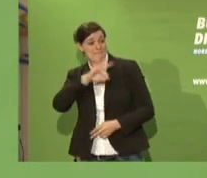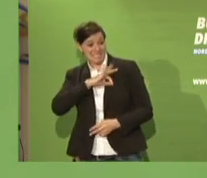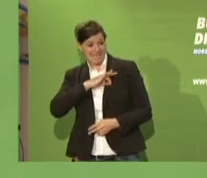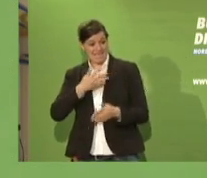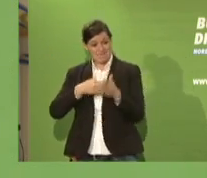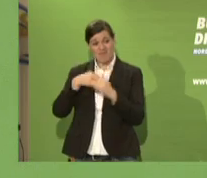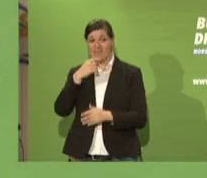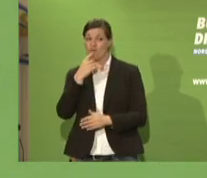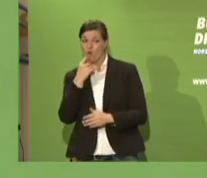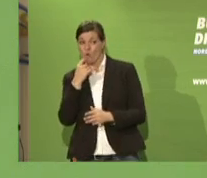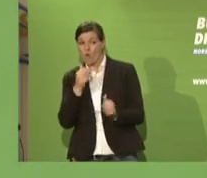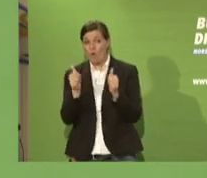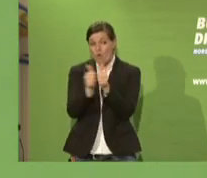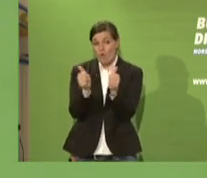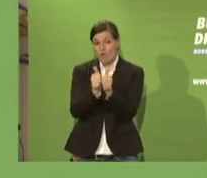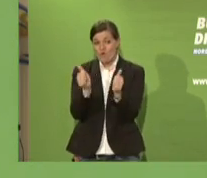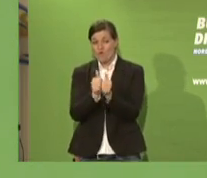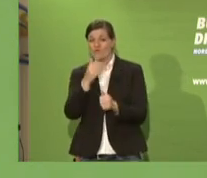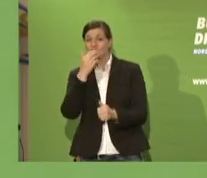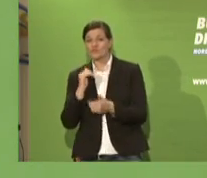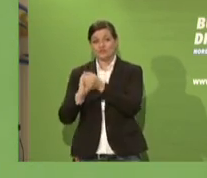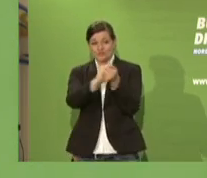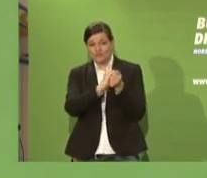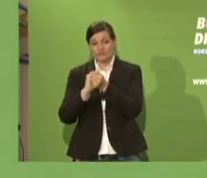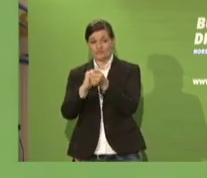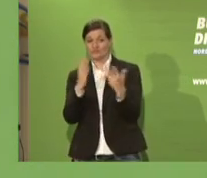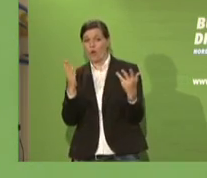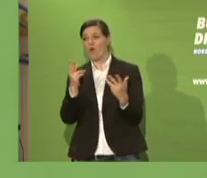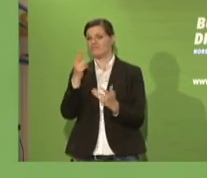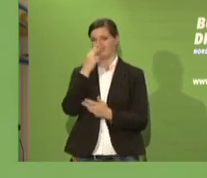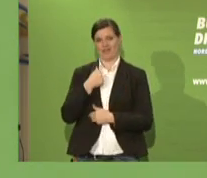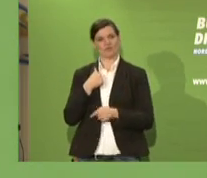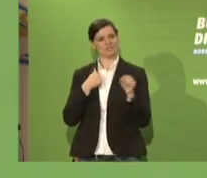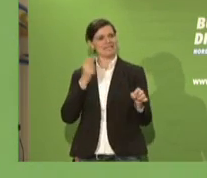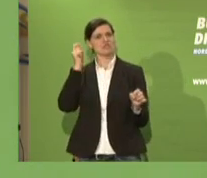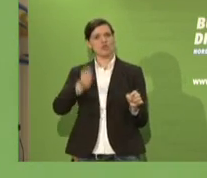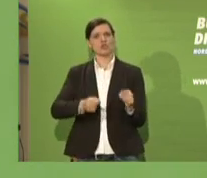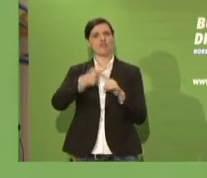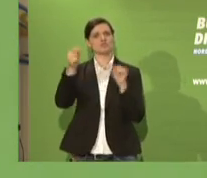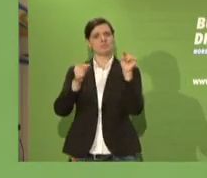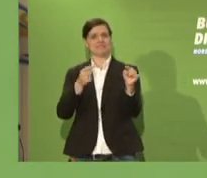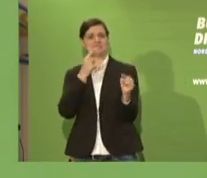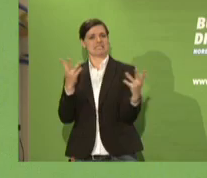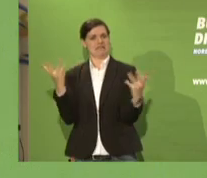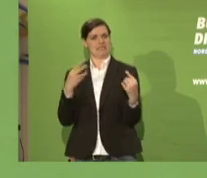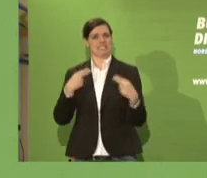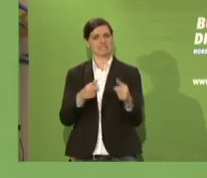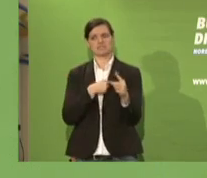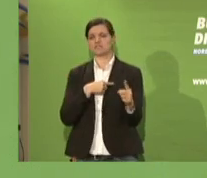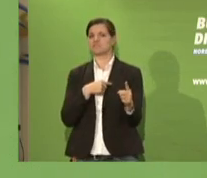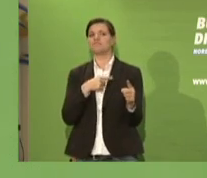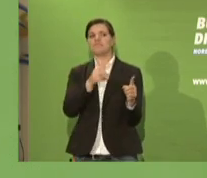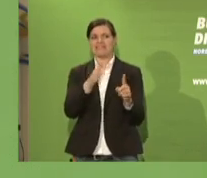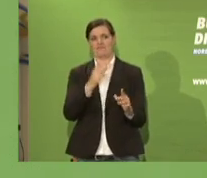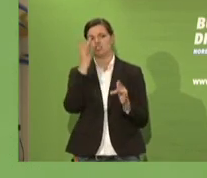mehr rot in Kooperationen und vor allen Dingen, was sagt denn die Führungsspitze in Düsseldorf dazu? Das können Sie doch gar nicht zulassen,